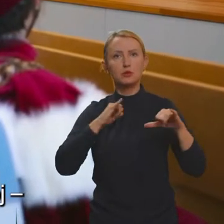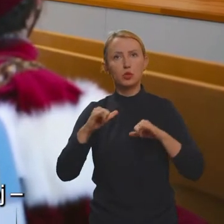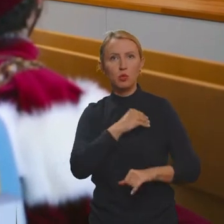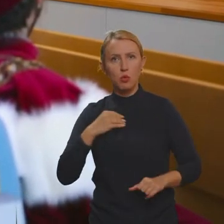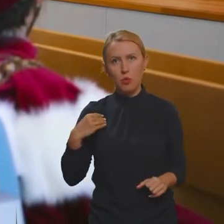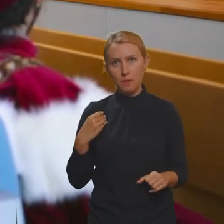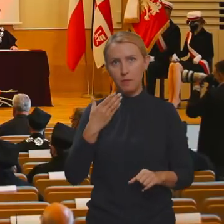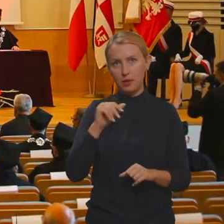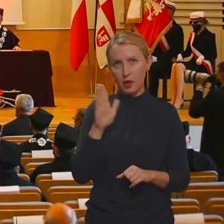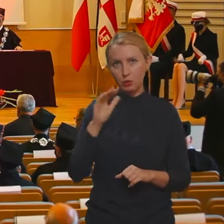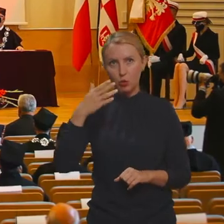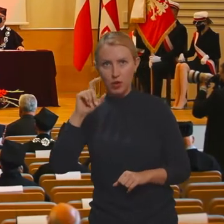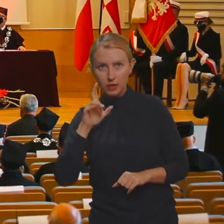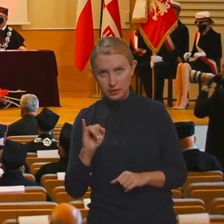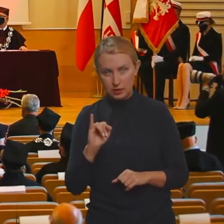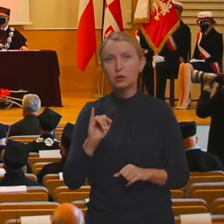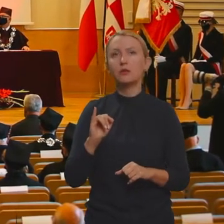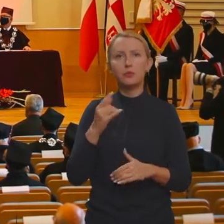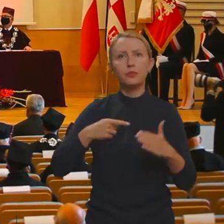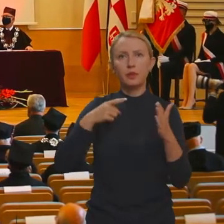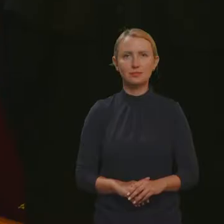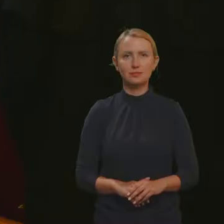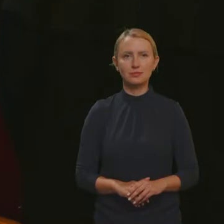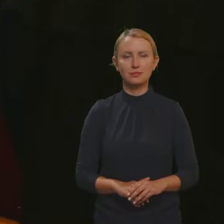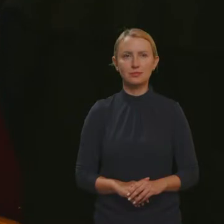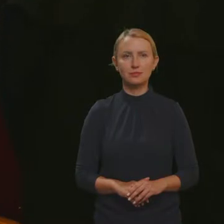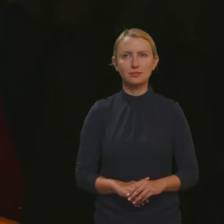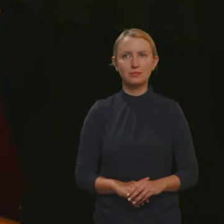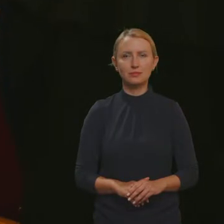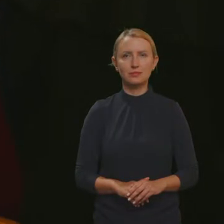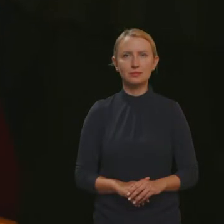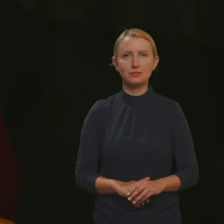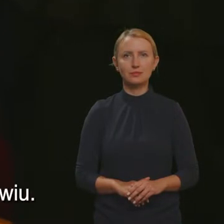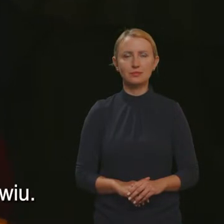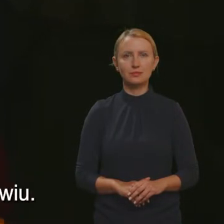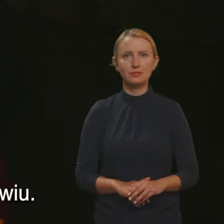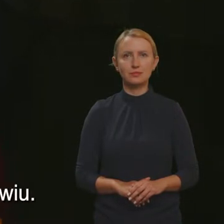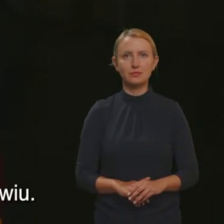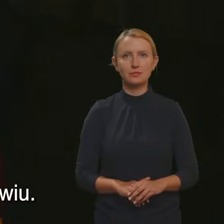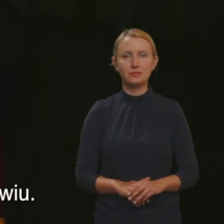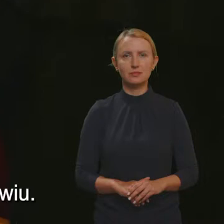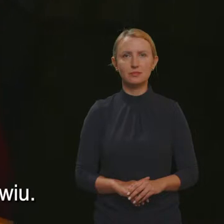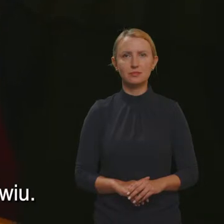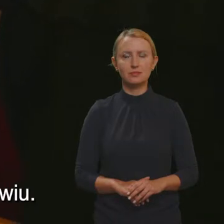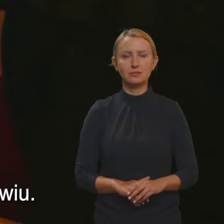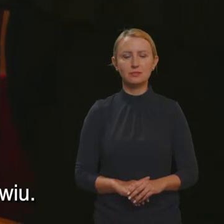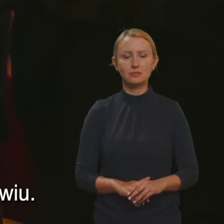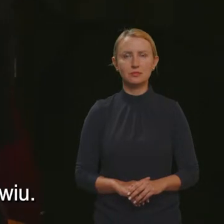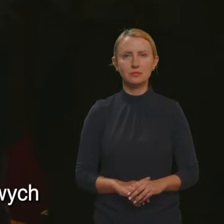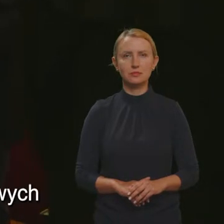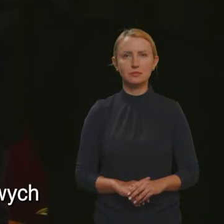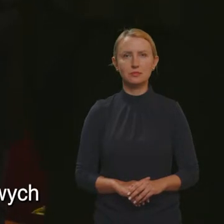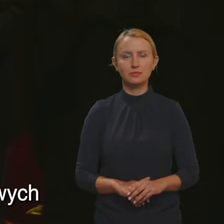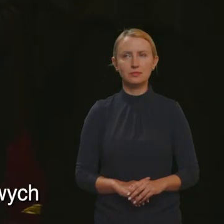Rzeczpospolitej Polskiej Mateusza Morawieckiego i przyznanych przez ministra edukacji i nauki Przemysława Czarnka na rozwój nauk medycznych i nauk o